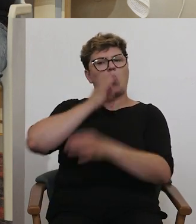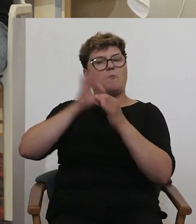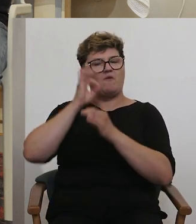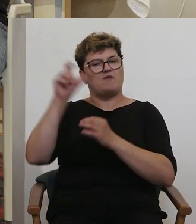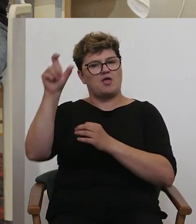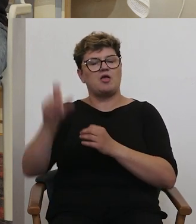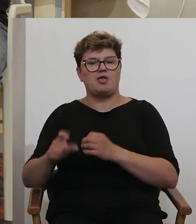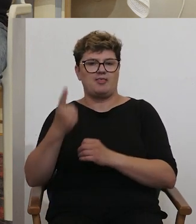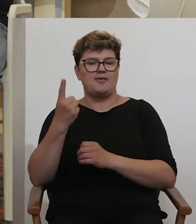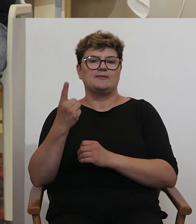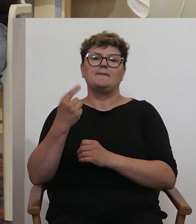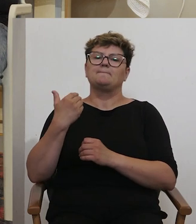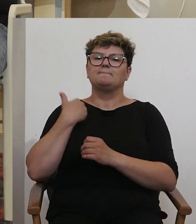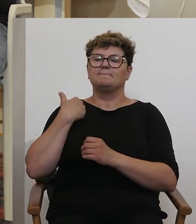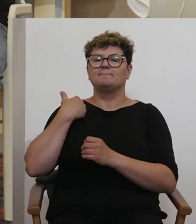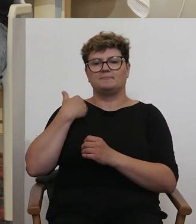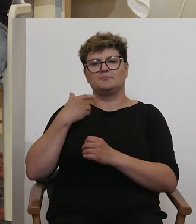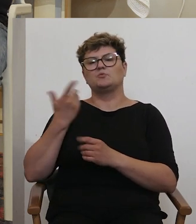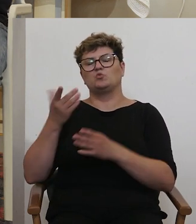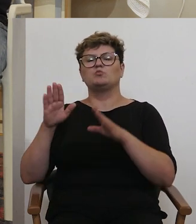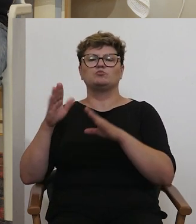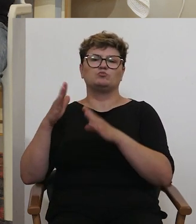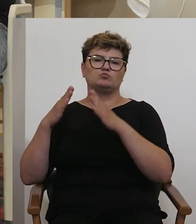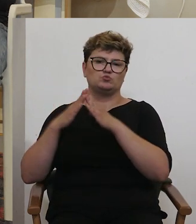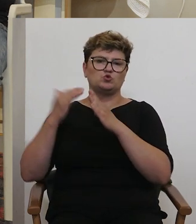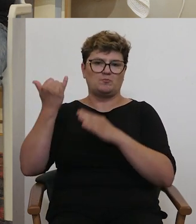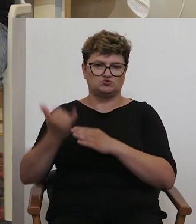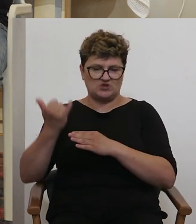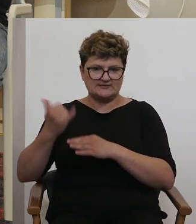który był wychowankiem domu dziecka,